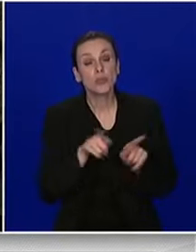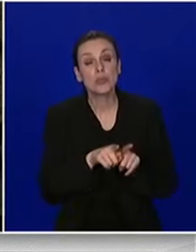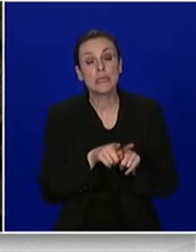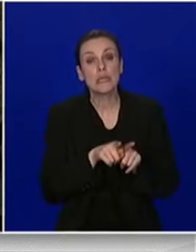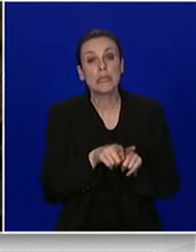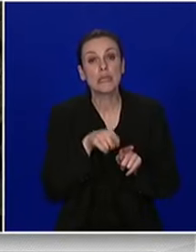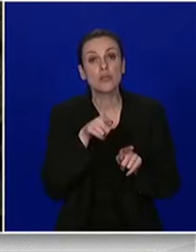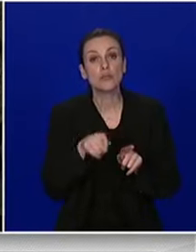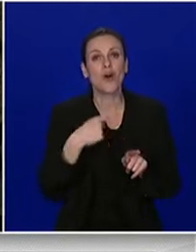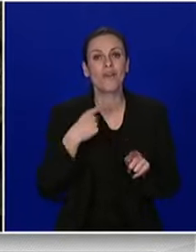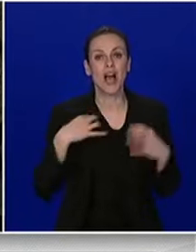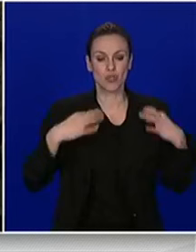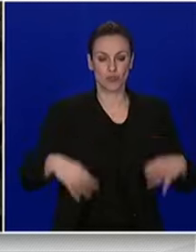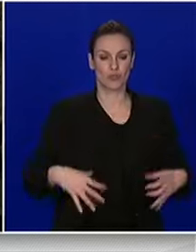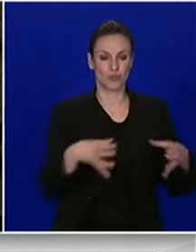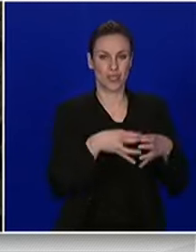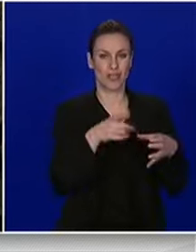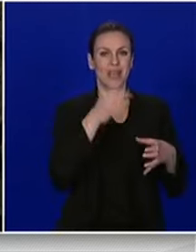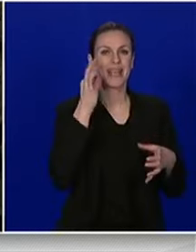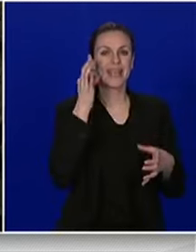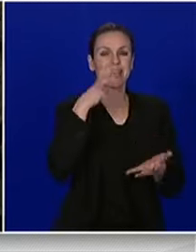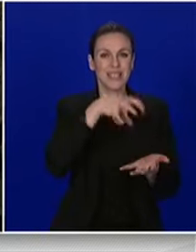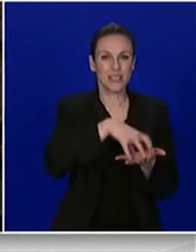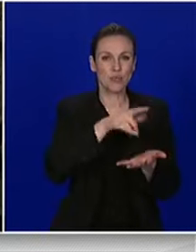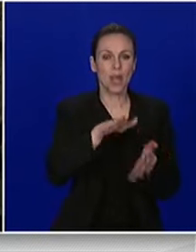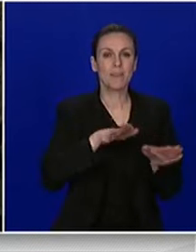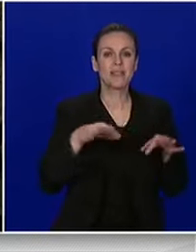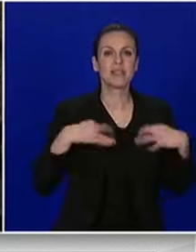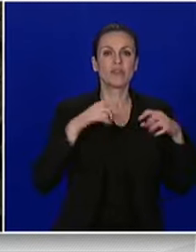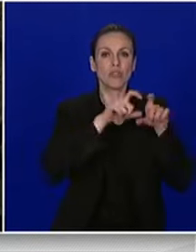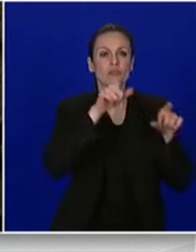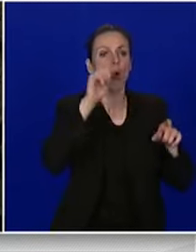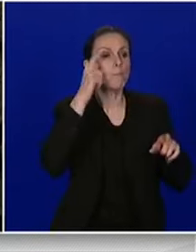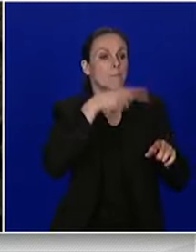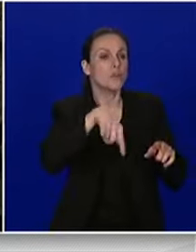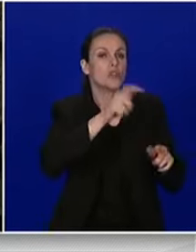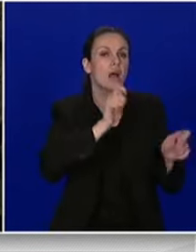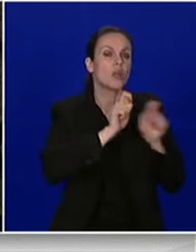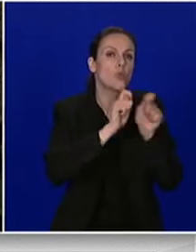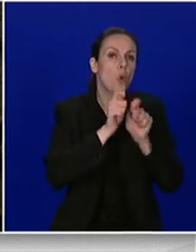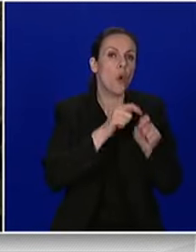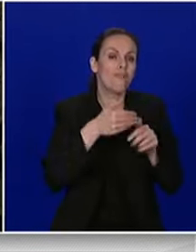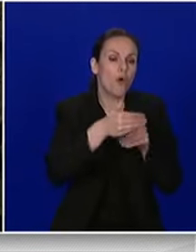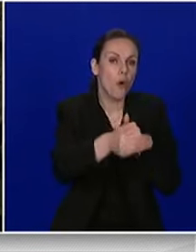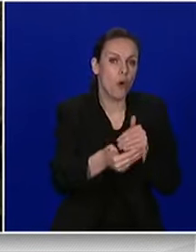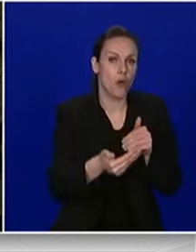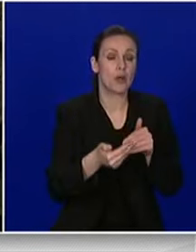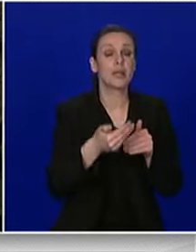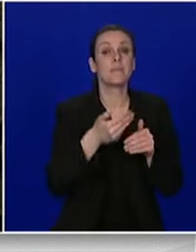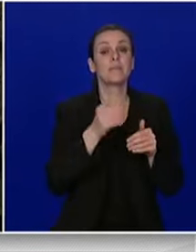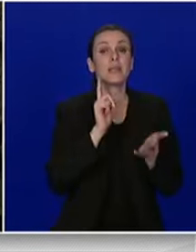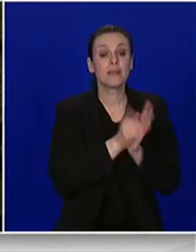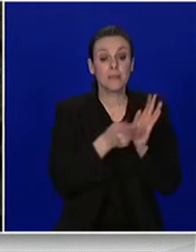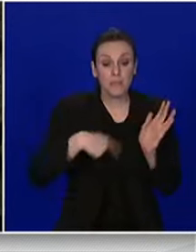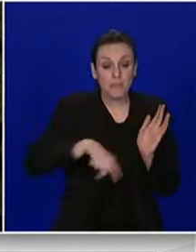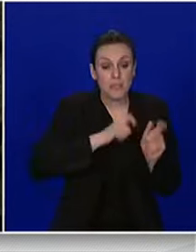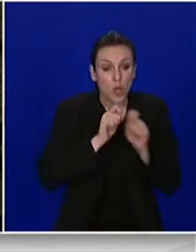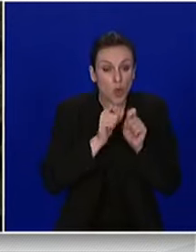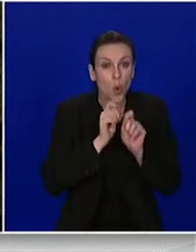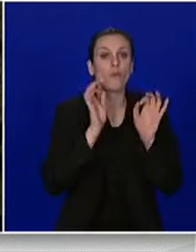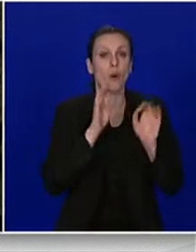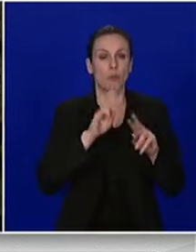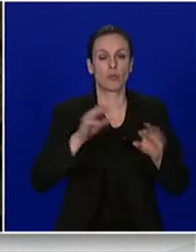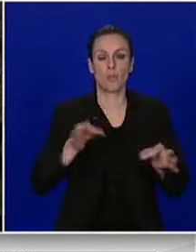na ekspertnoj skupini kriznog stožera Ministarstva zdravstva na mišljenju i čim se usuglasimo oko toga ćemo to